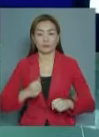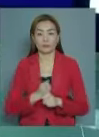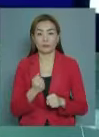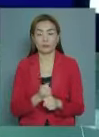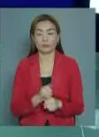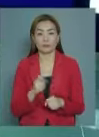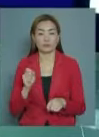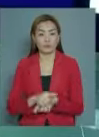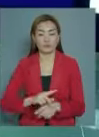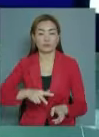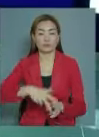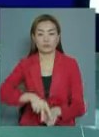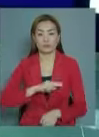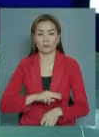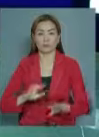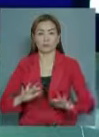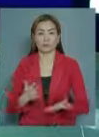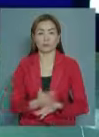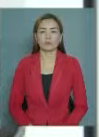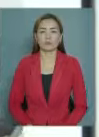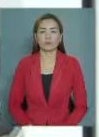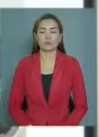тарту, пайдалану дерегі де тіркелген.